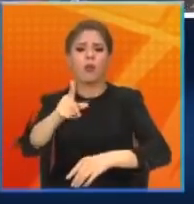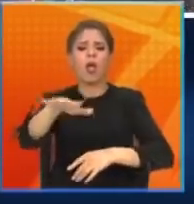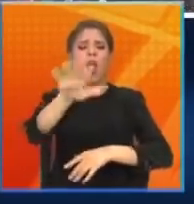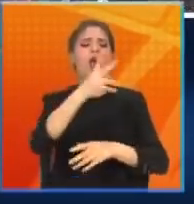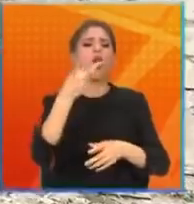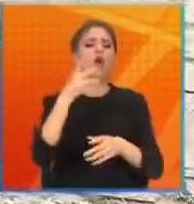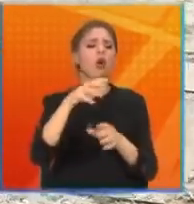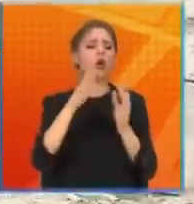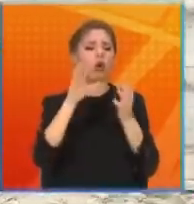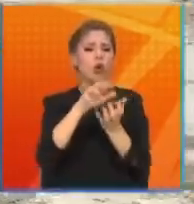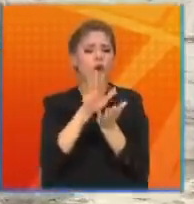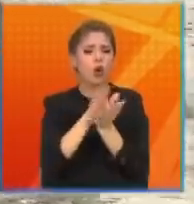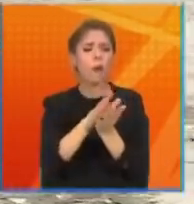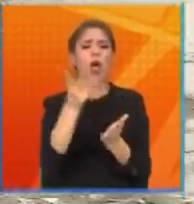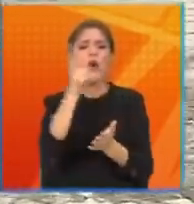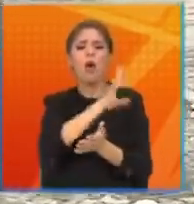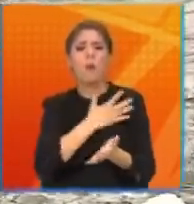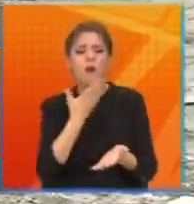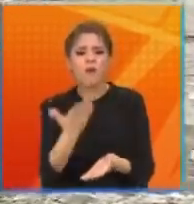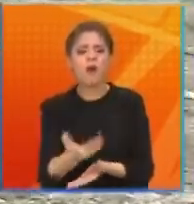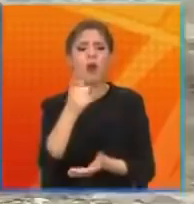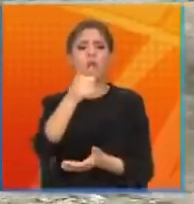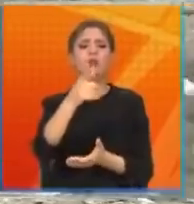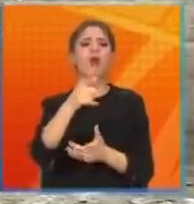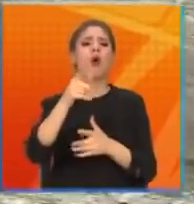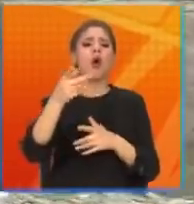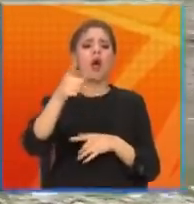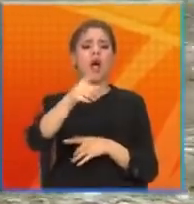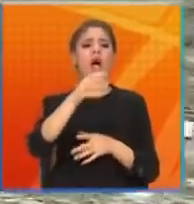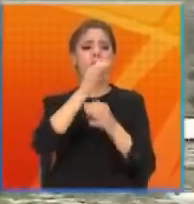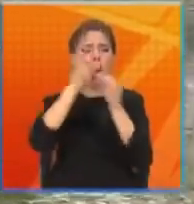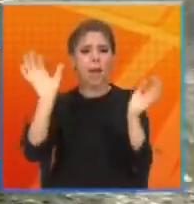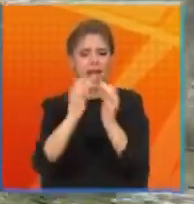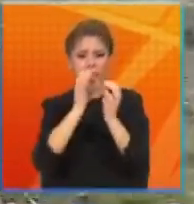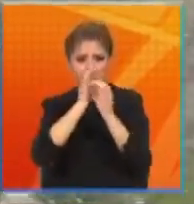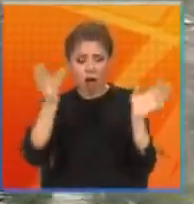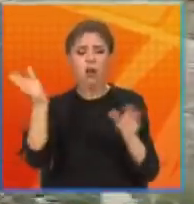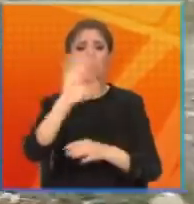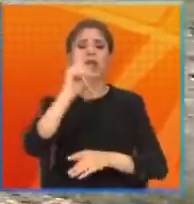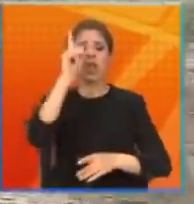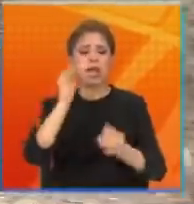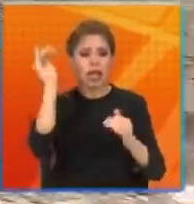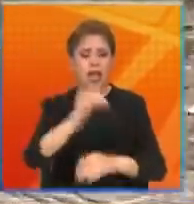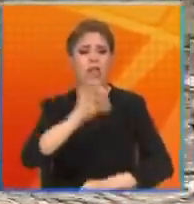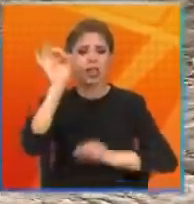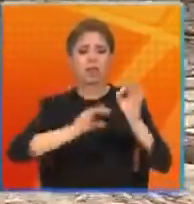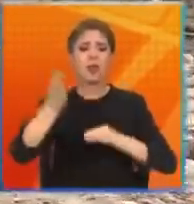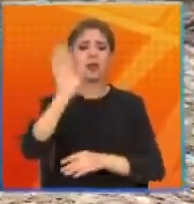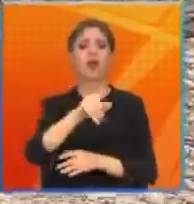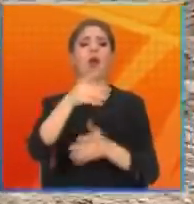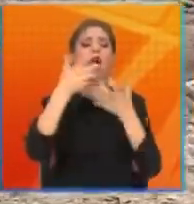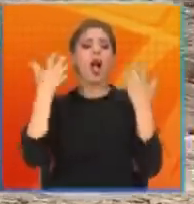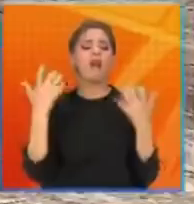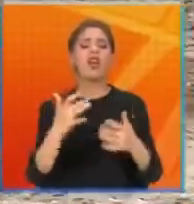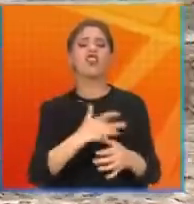taraf köpek ölüsü dolu. Olayı fark eden çevre sakinleri vakit kaybetmeden ekiplere haber verdi. Ekipler geldi. İlk incelemelerin ardından